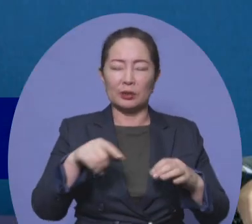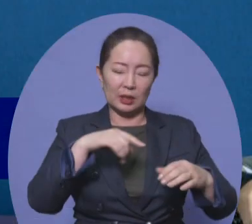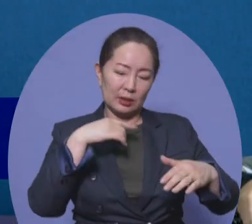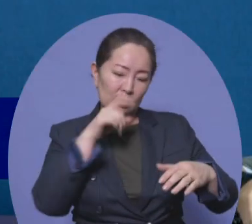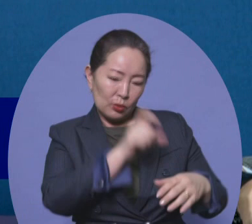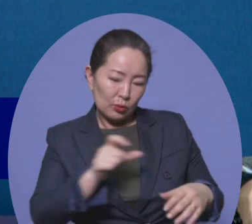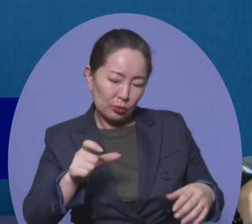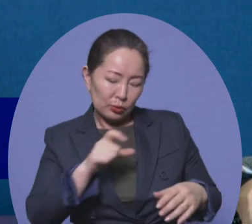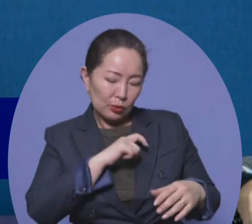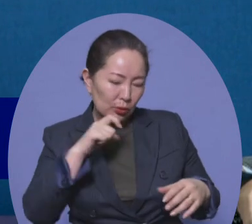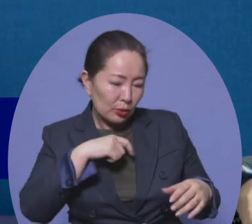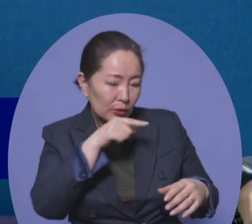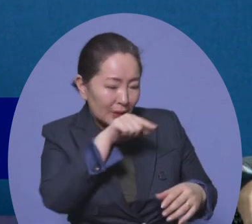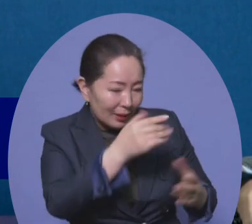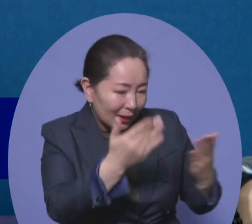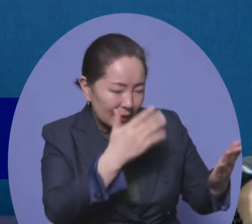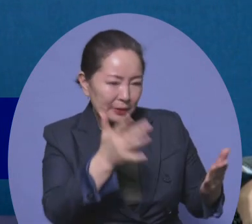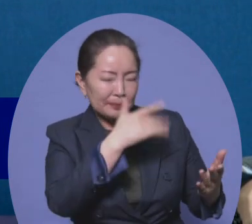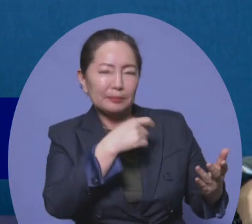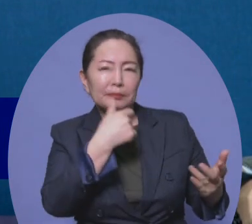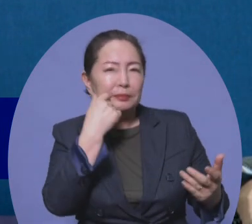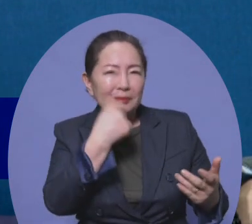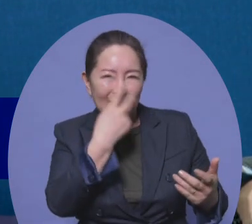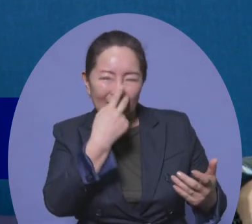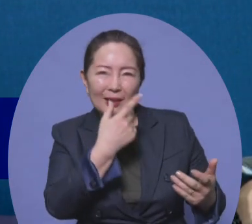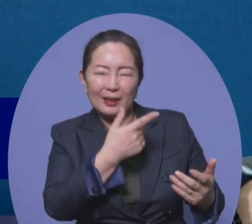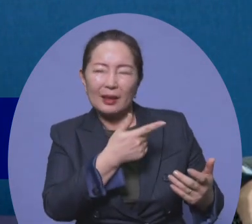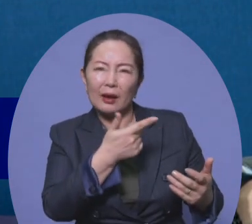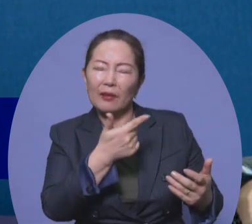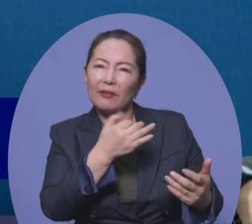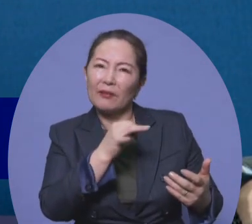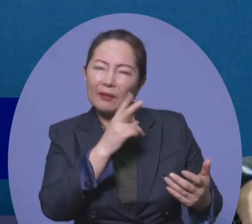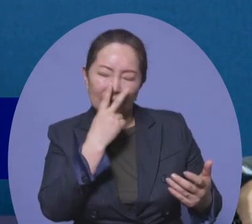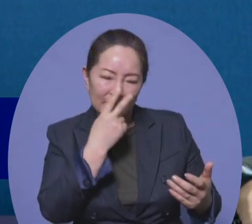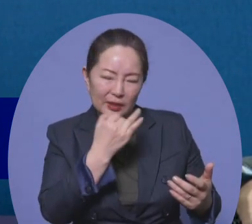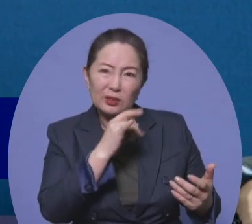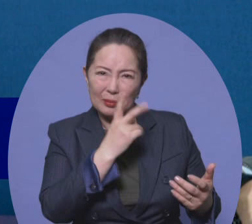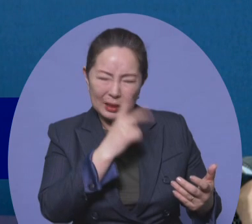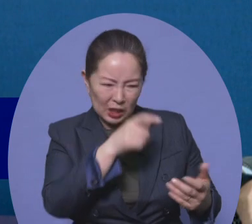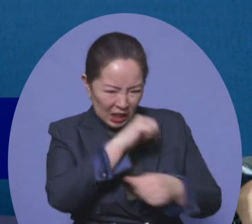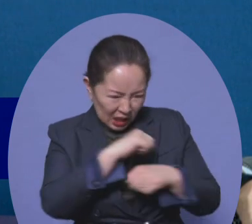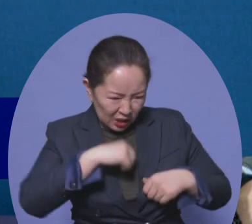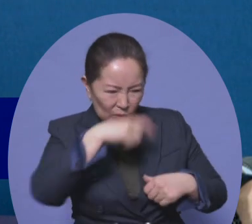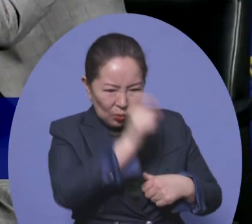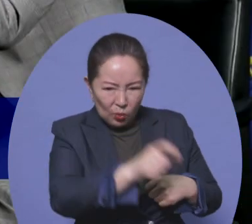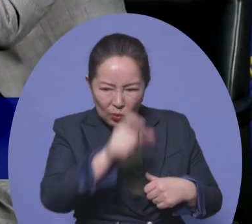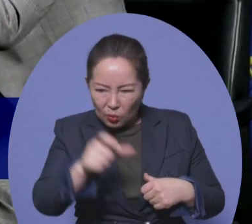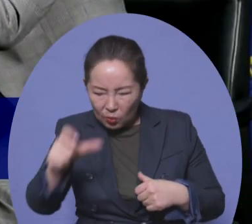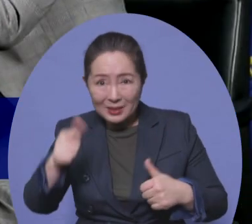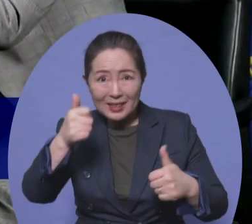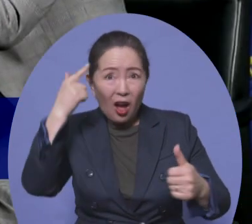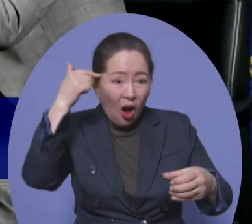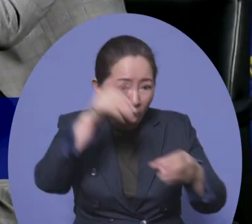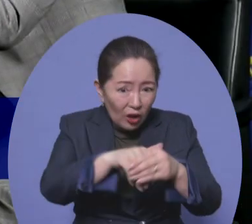одоо тэр авилгын хор өнөөл одоо Evils of Corruption гэж байна. Тэрийг өөрөө иргэн бүрийг маш